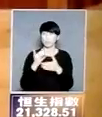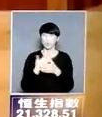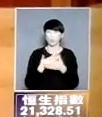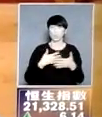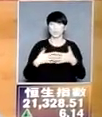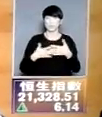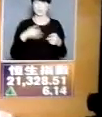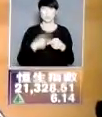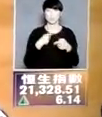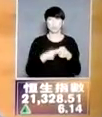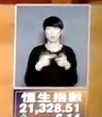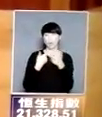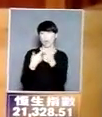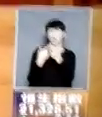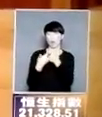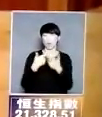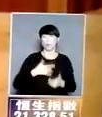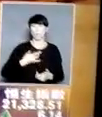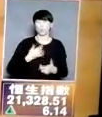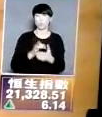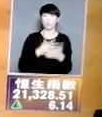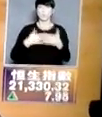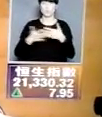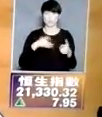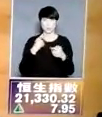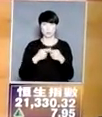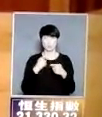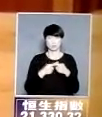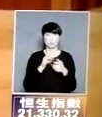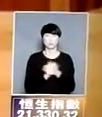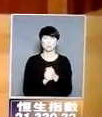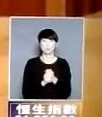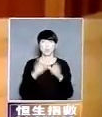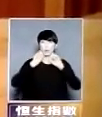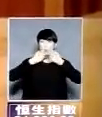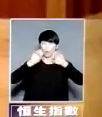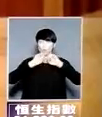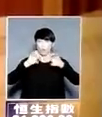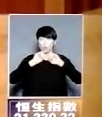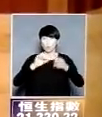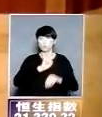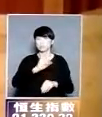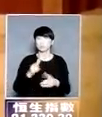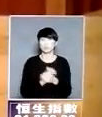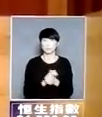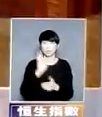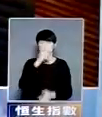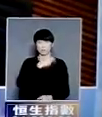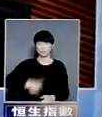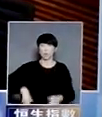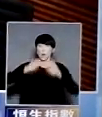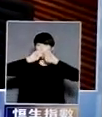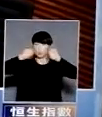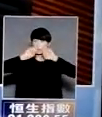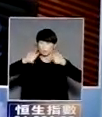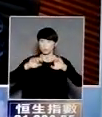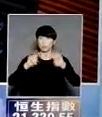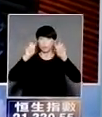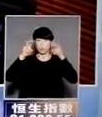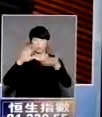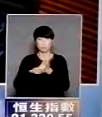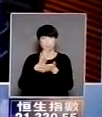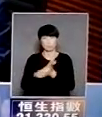于雄辩，事实远远胜于口号。范国威议员喊了口号很多年，特区